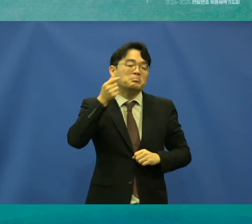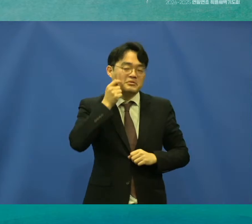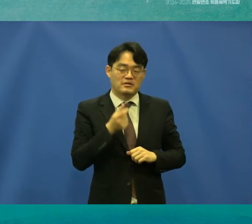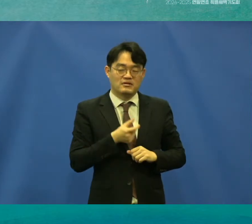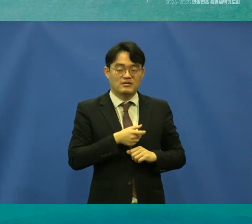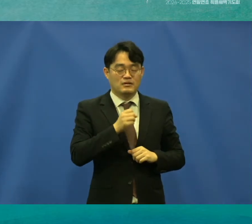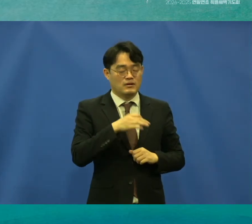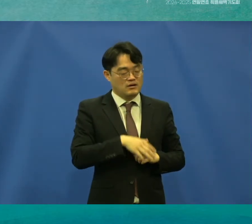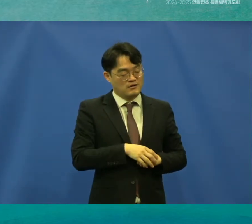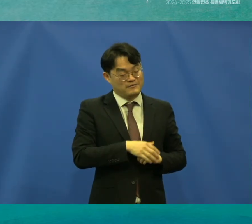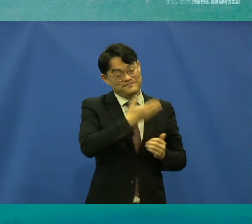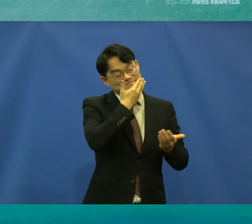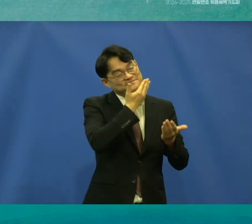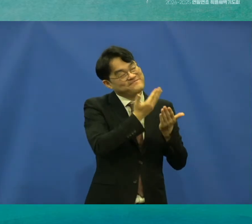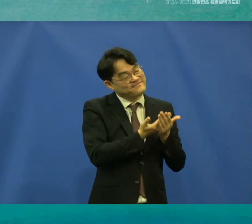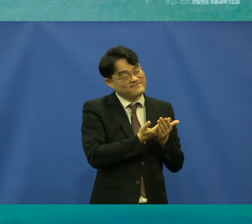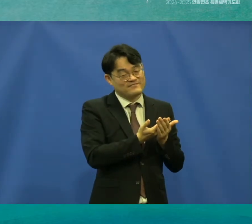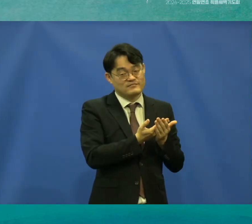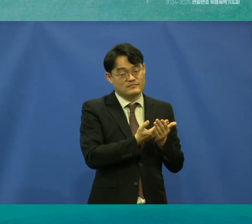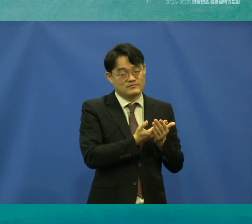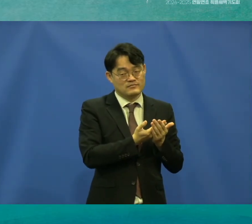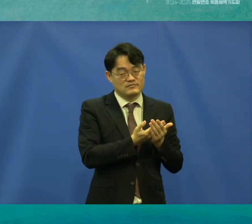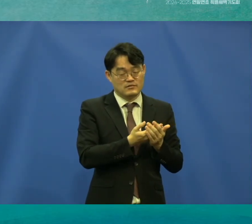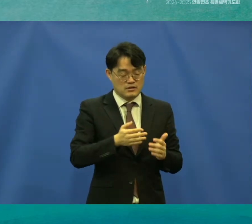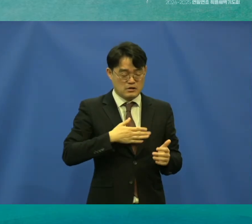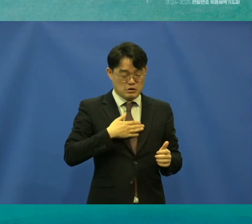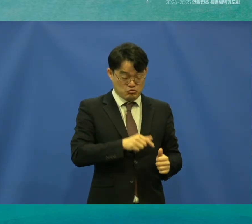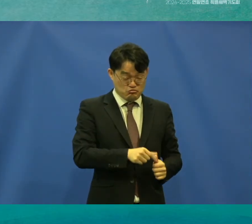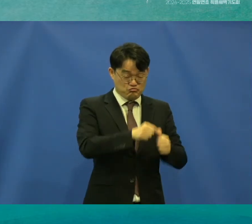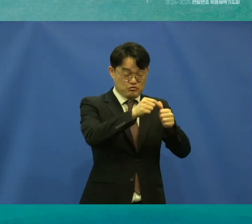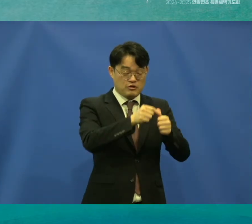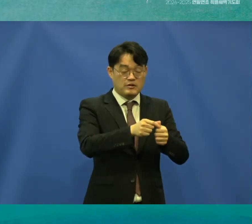내가 구원받을 만한 것을 눈곱만큼도 한 적이 없어.